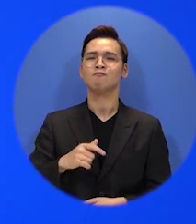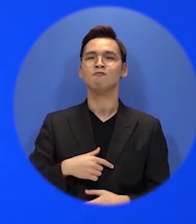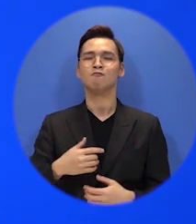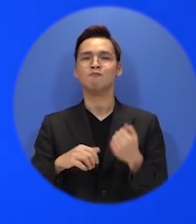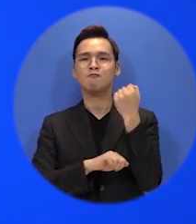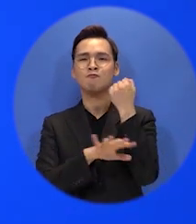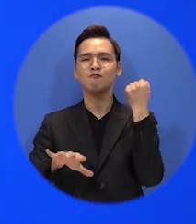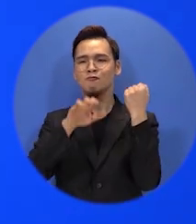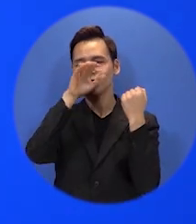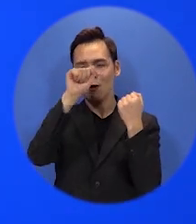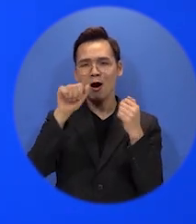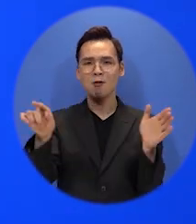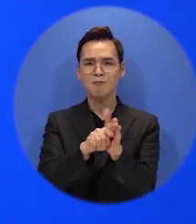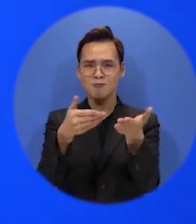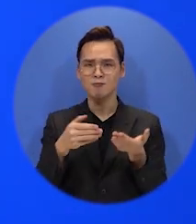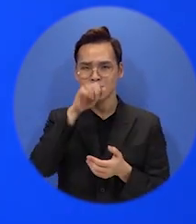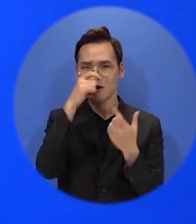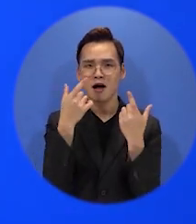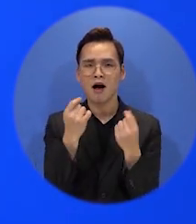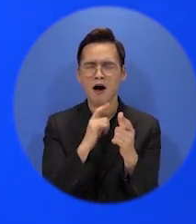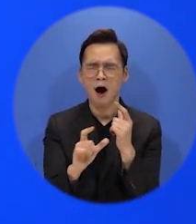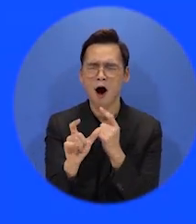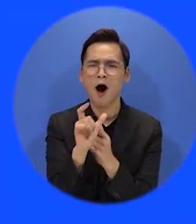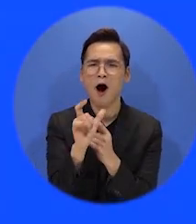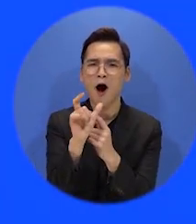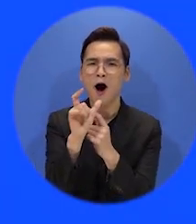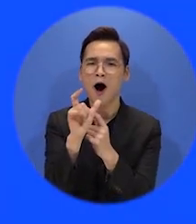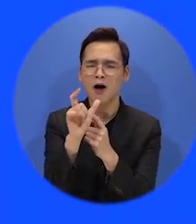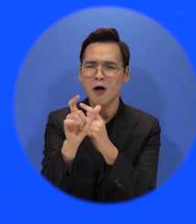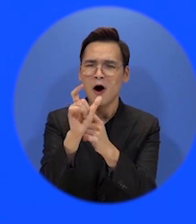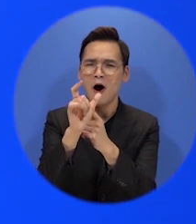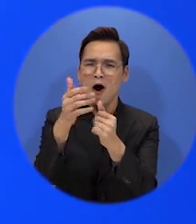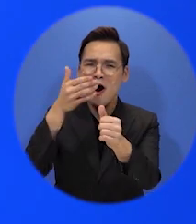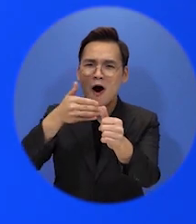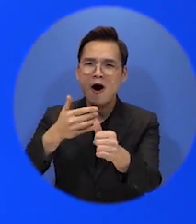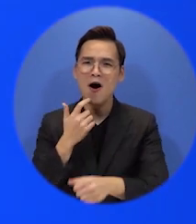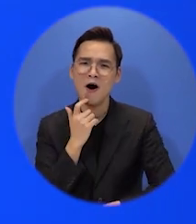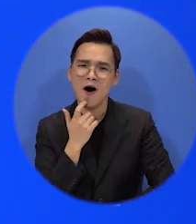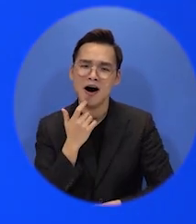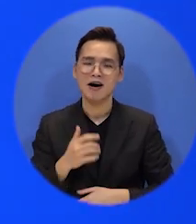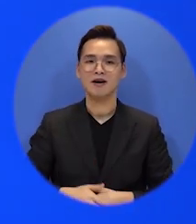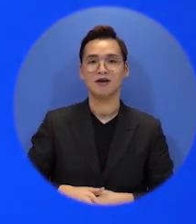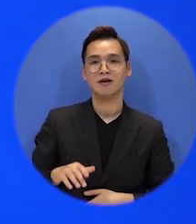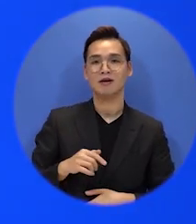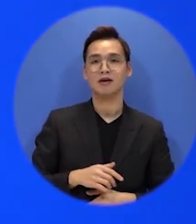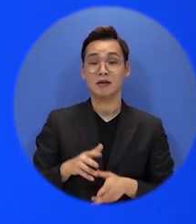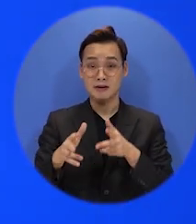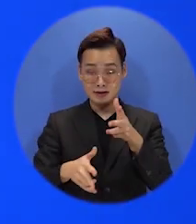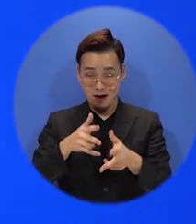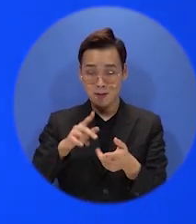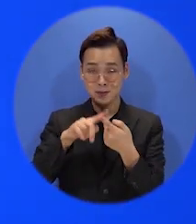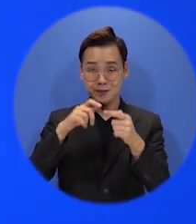되고 있다라고 믿어주시면 좋을 것 같아요. 네, 선생님 좀만 더 해주셔야 됩니다. 다 왔어요? 좀만 더요? 네, 좋습니다. 저희 성문대학교 사업에 대해서